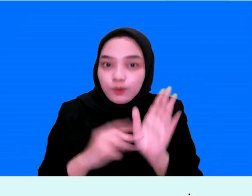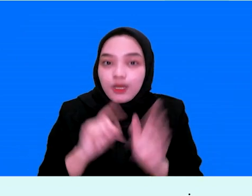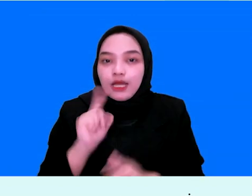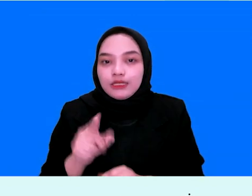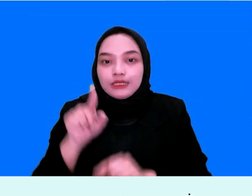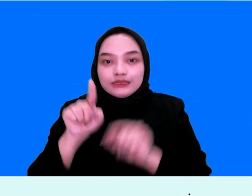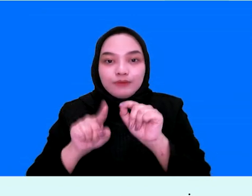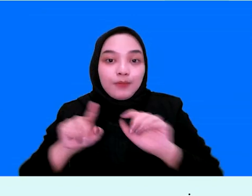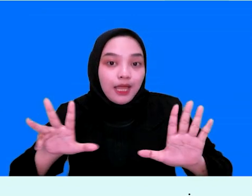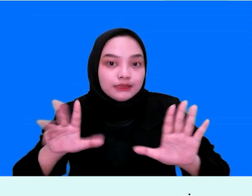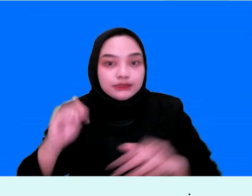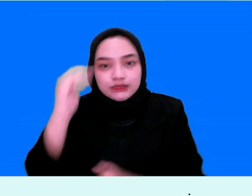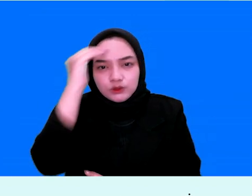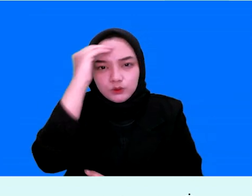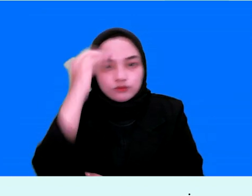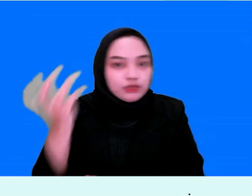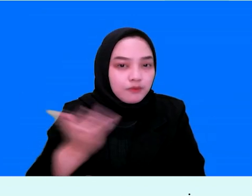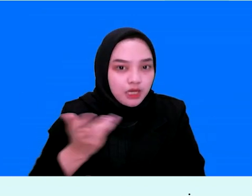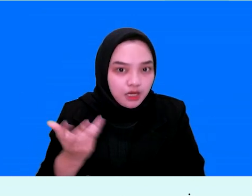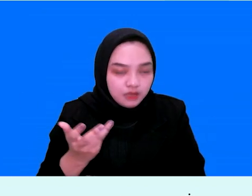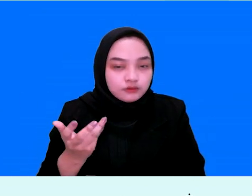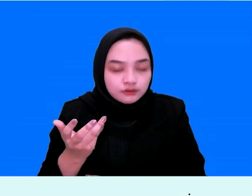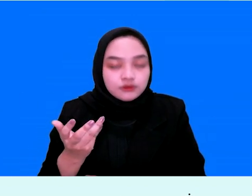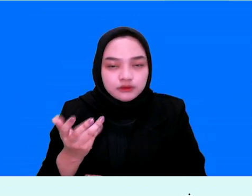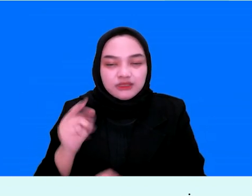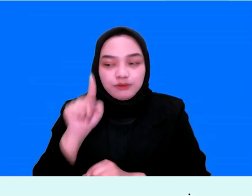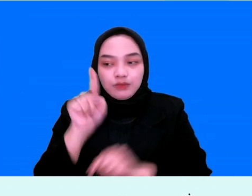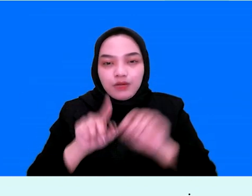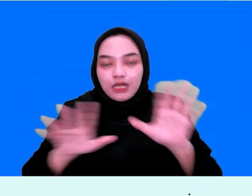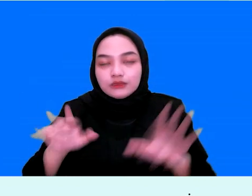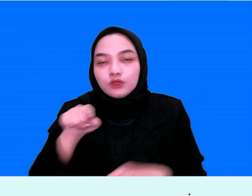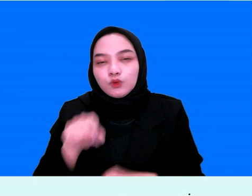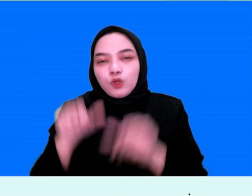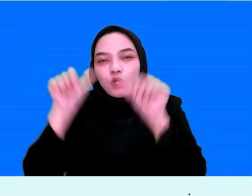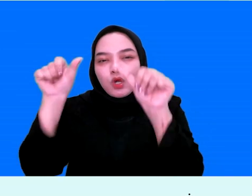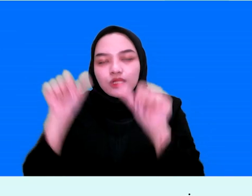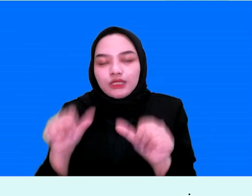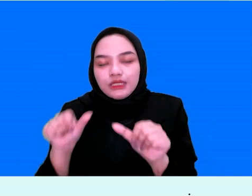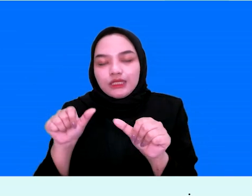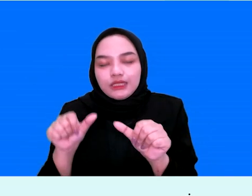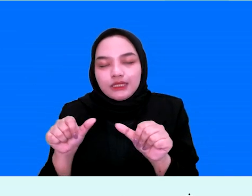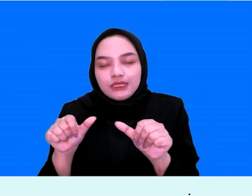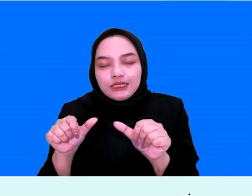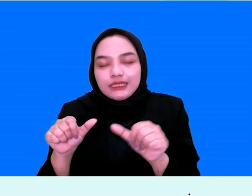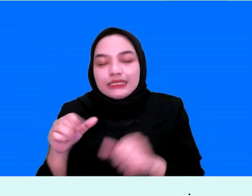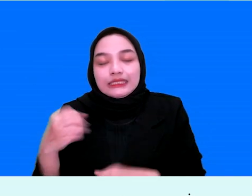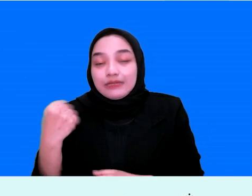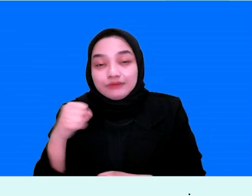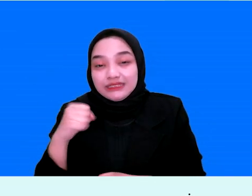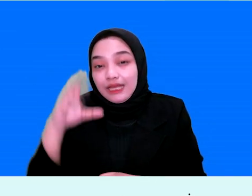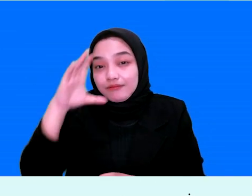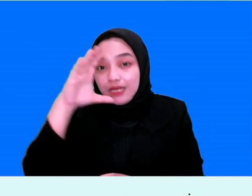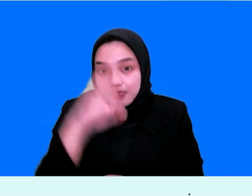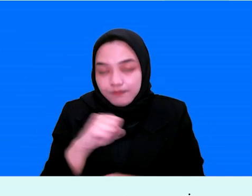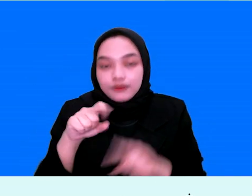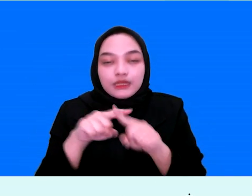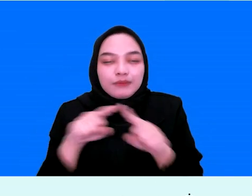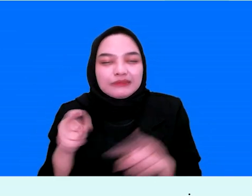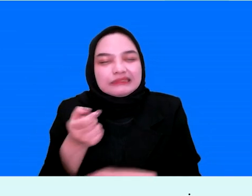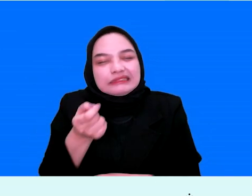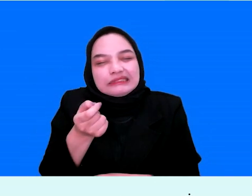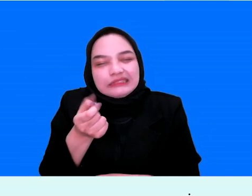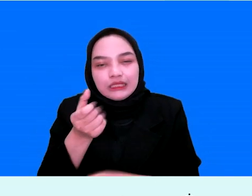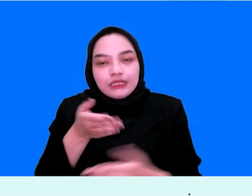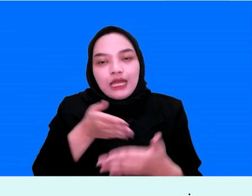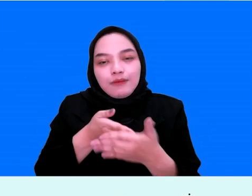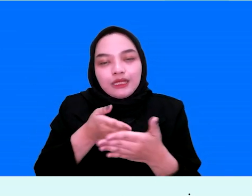19 isu, di mana 19 isu ini adalah konten-konten yang tidak dapat dipahami, namun